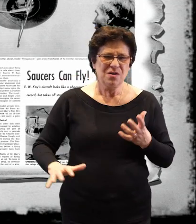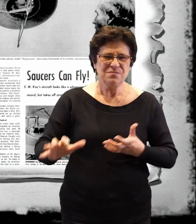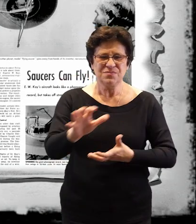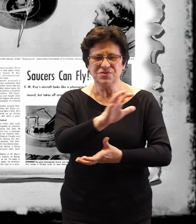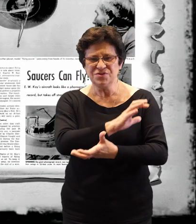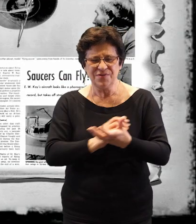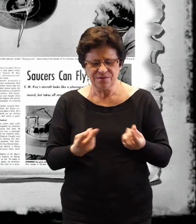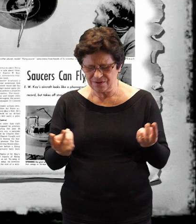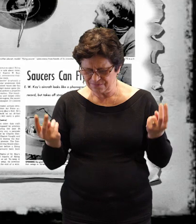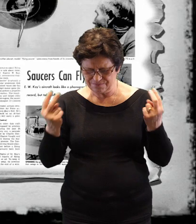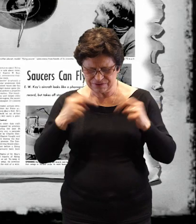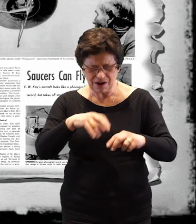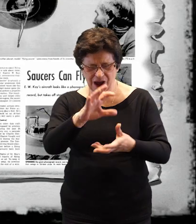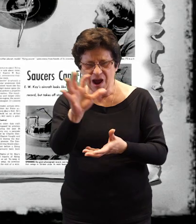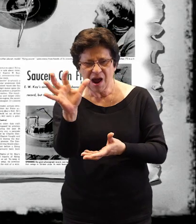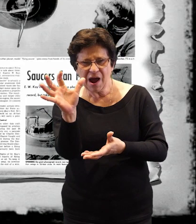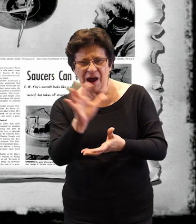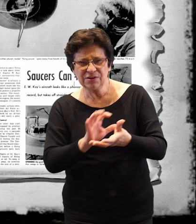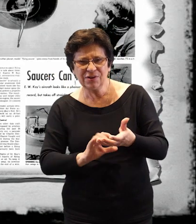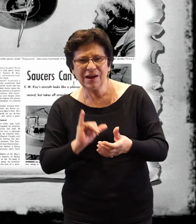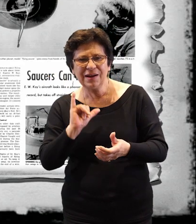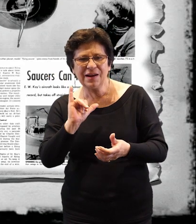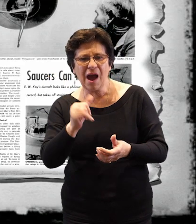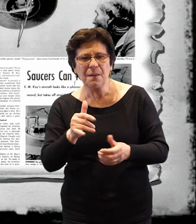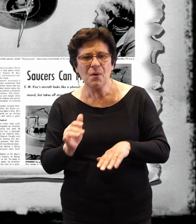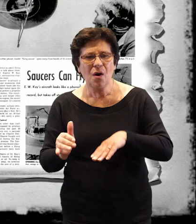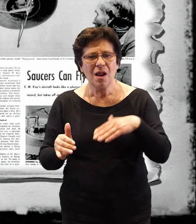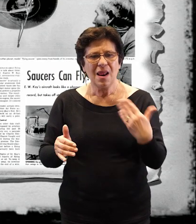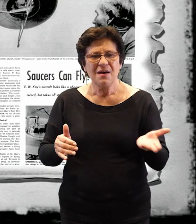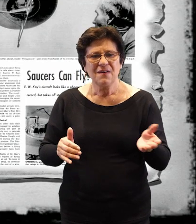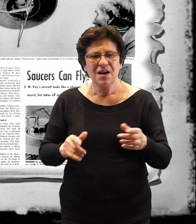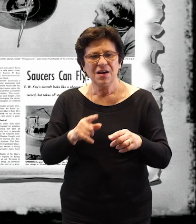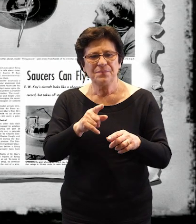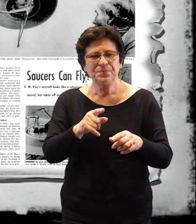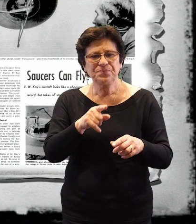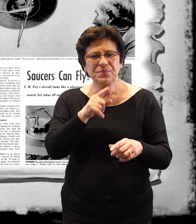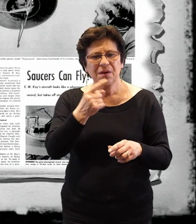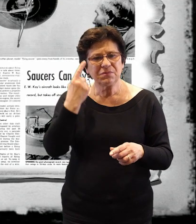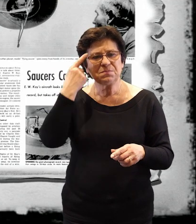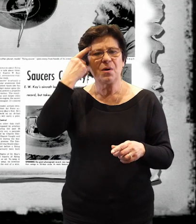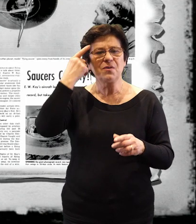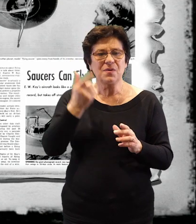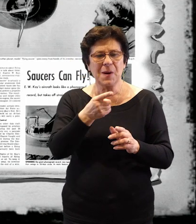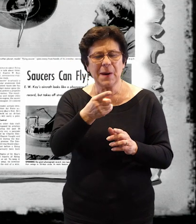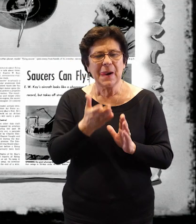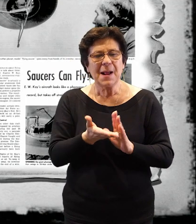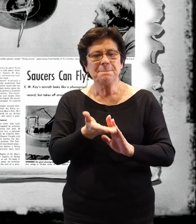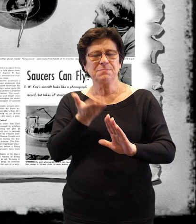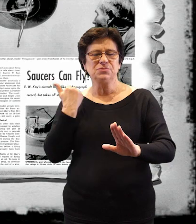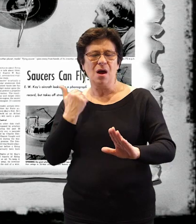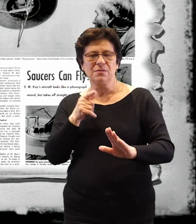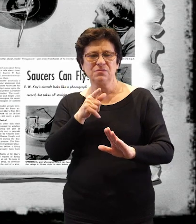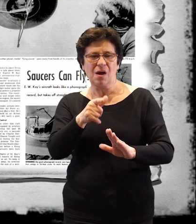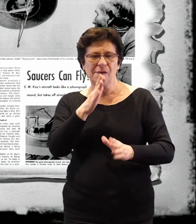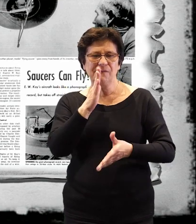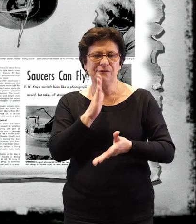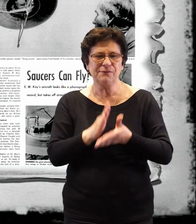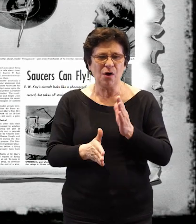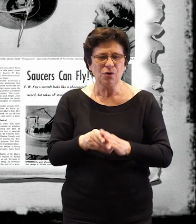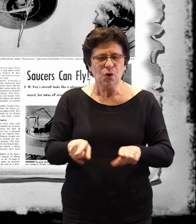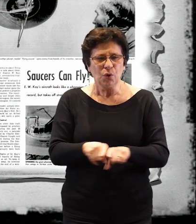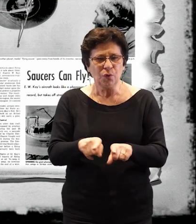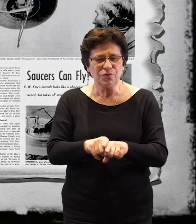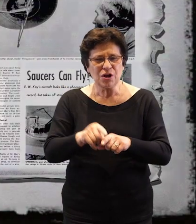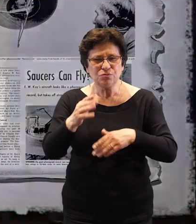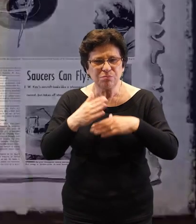się artykuły, w których, tak jak tutaj na dole po lewej stronie, wspominano konstruktorów przedwojennych, którzy budowali